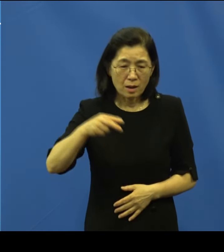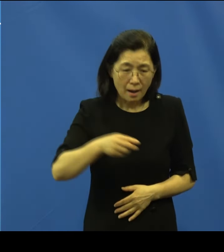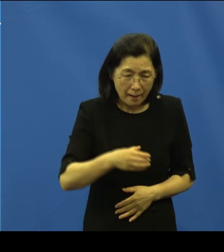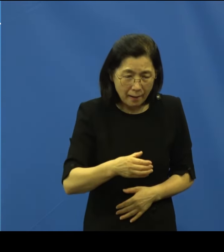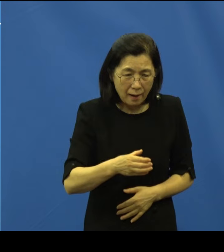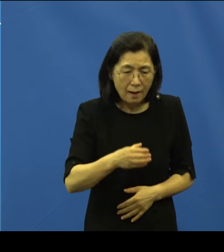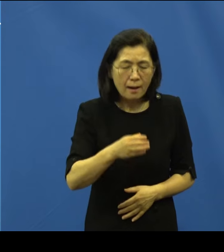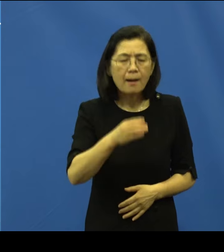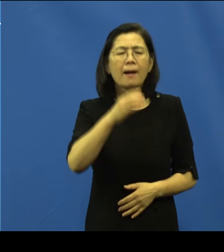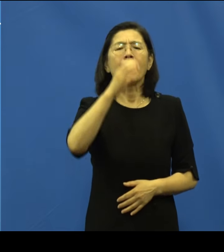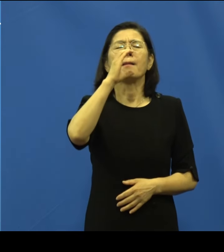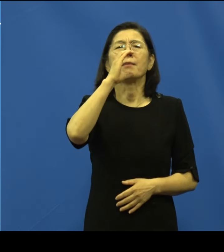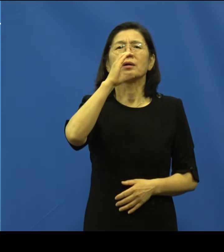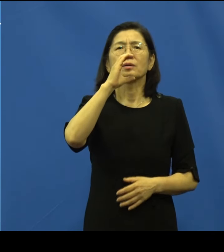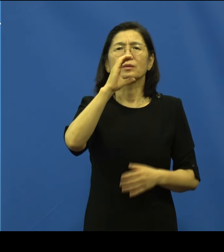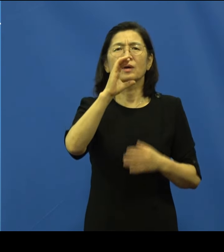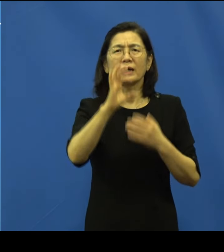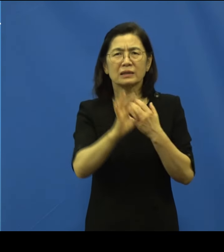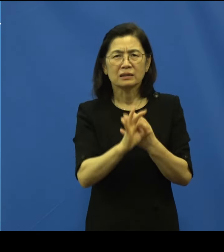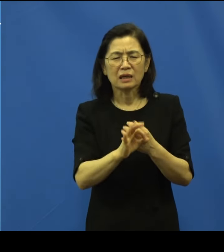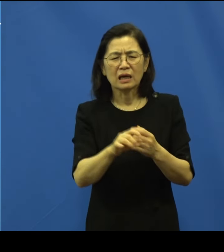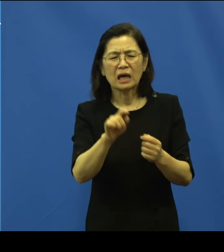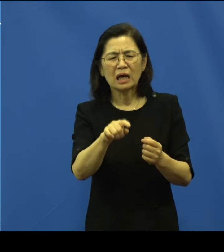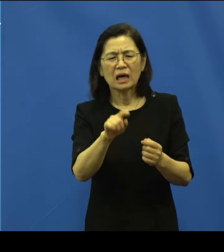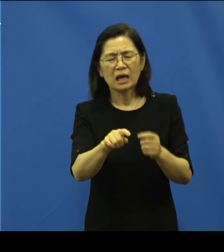마시려는데, 목사님,